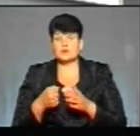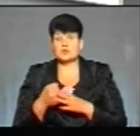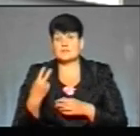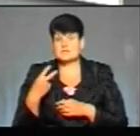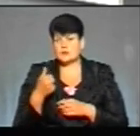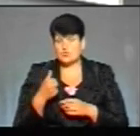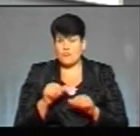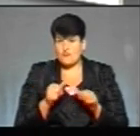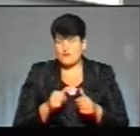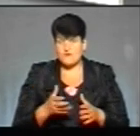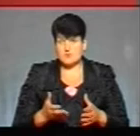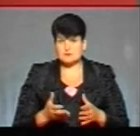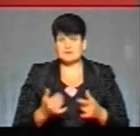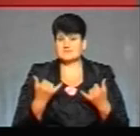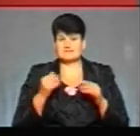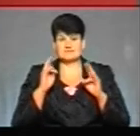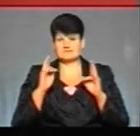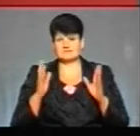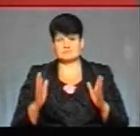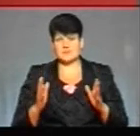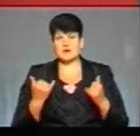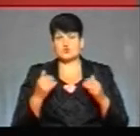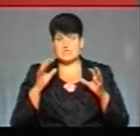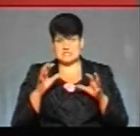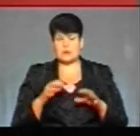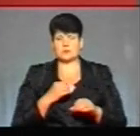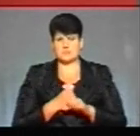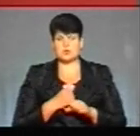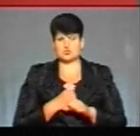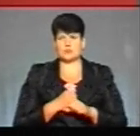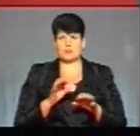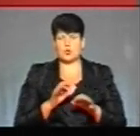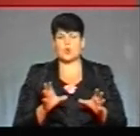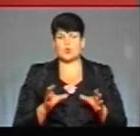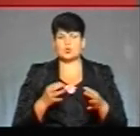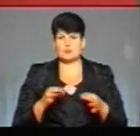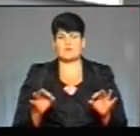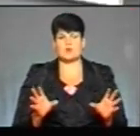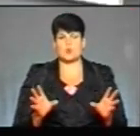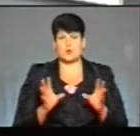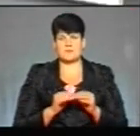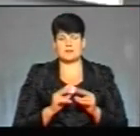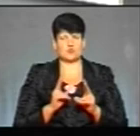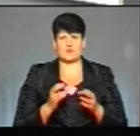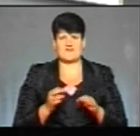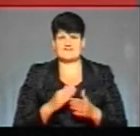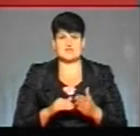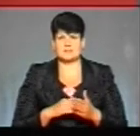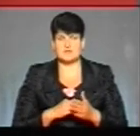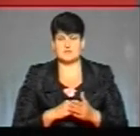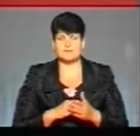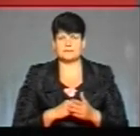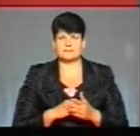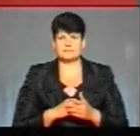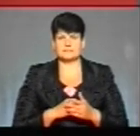формувати об'єднання. Тут зараз невідомо, чому. Але закон сьогодні працює про добровільне об'єднання, і його ніхто не відміняв. Чи є ймовірність те,